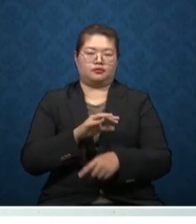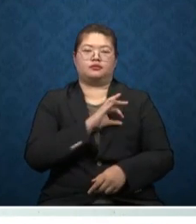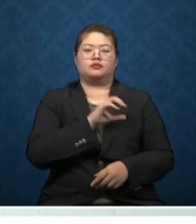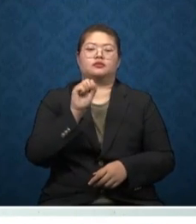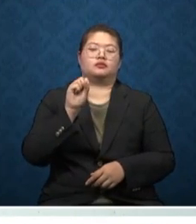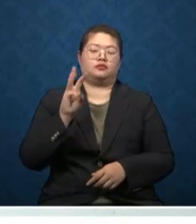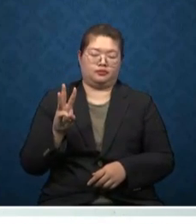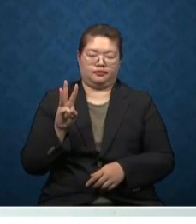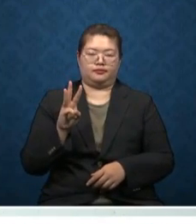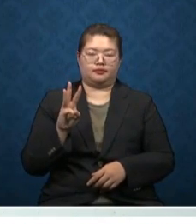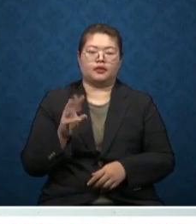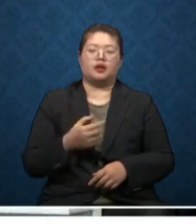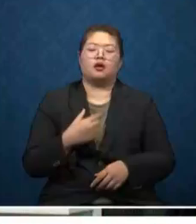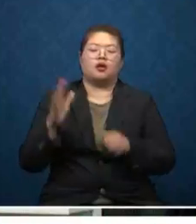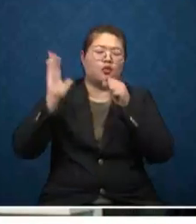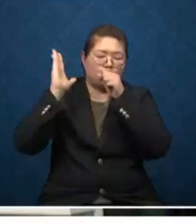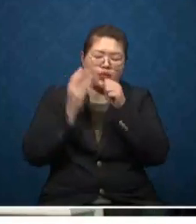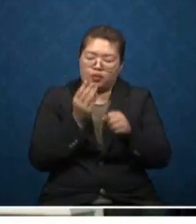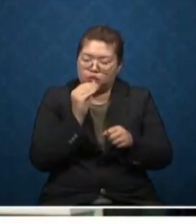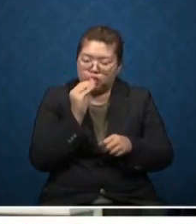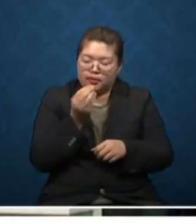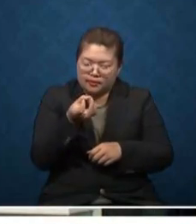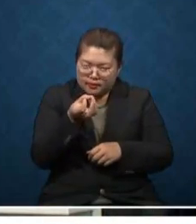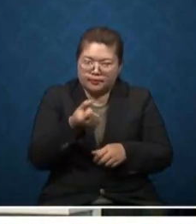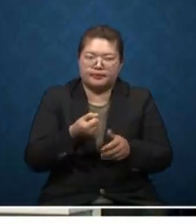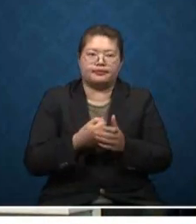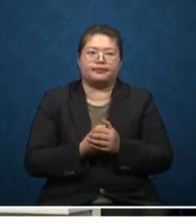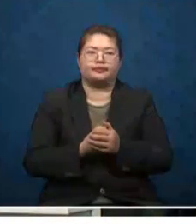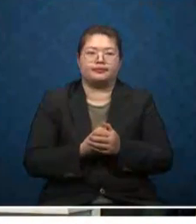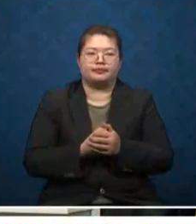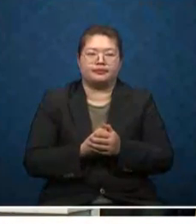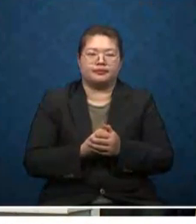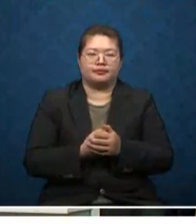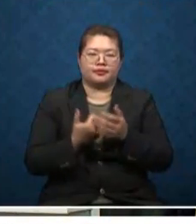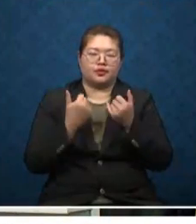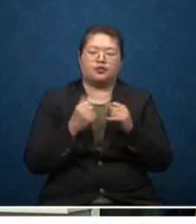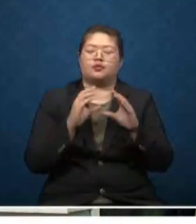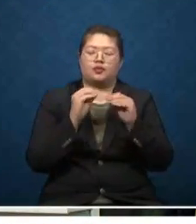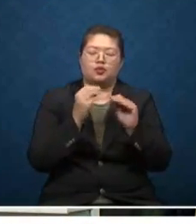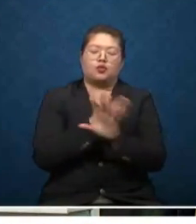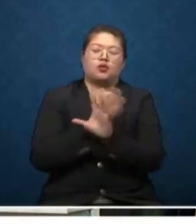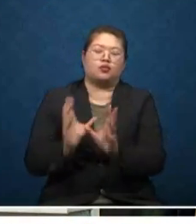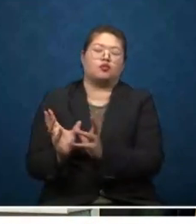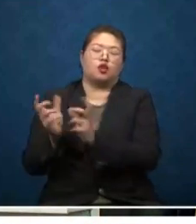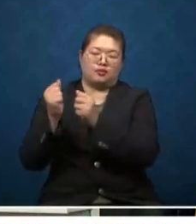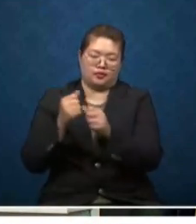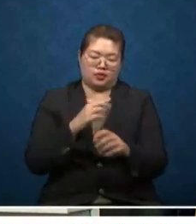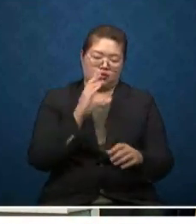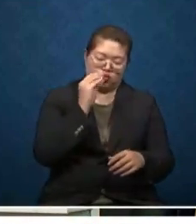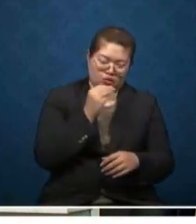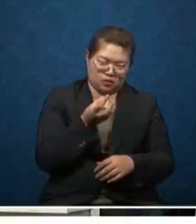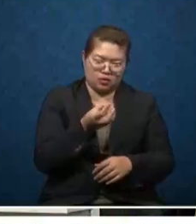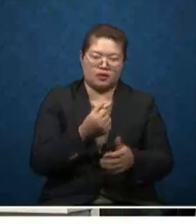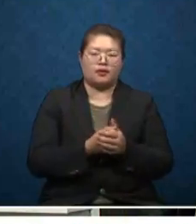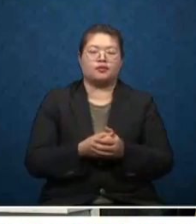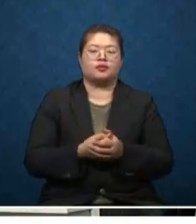นะครับสำหรับการจะจบการอภิปรายในวันนี้เนี่ยในเมื่อเราได้มีการท